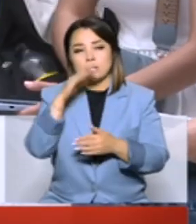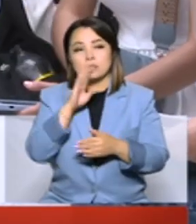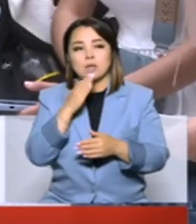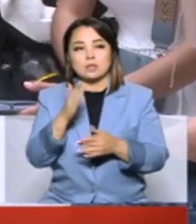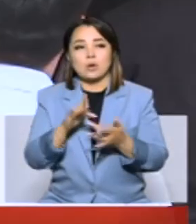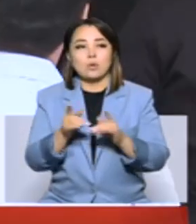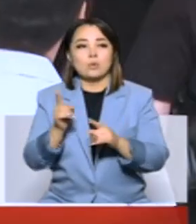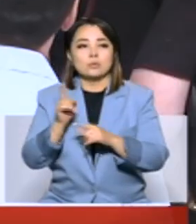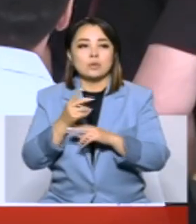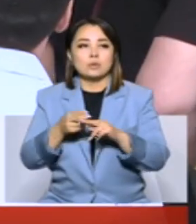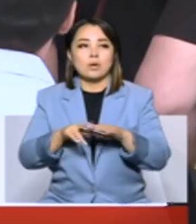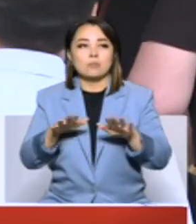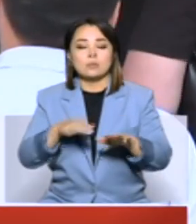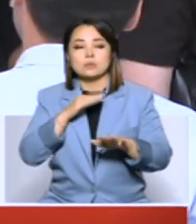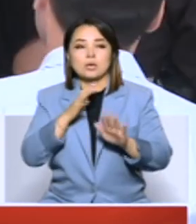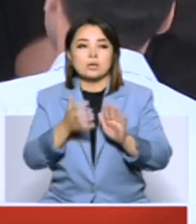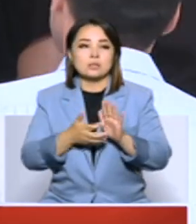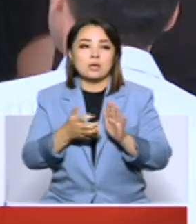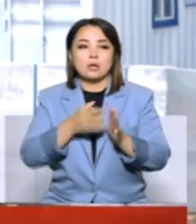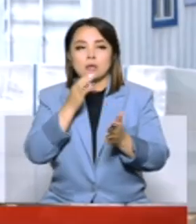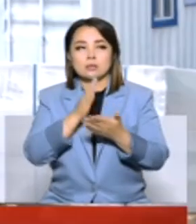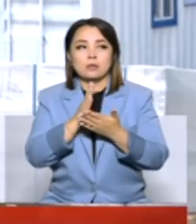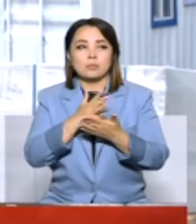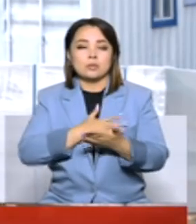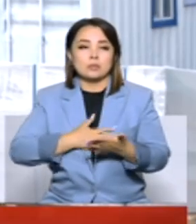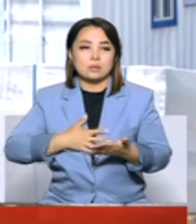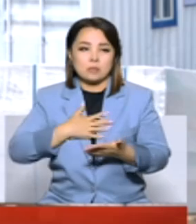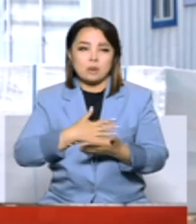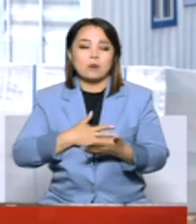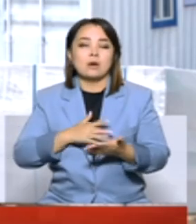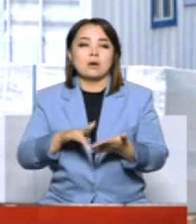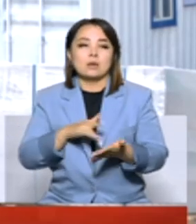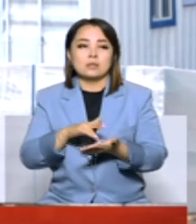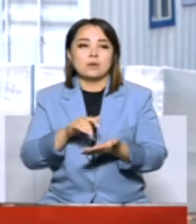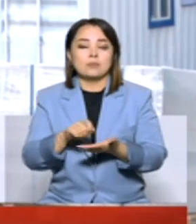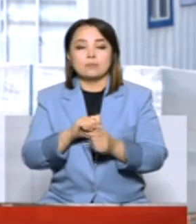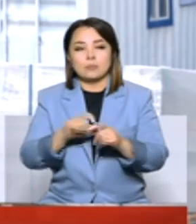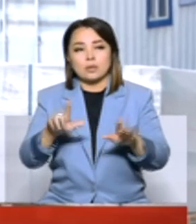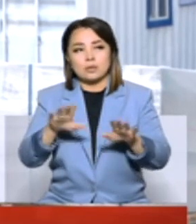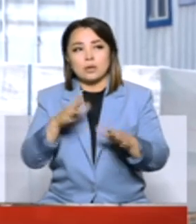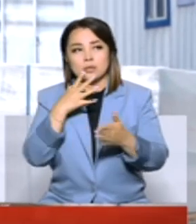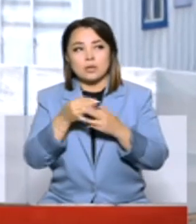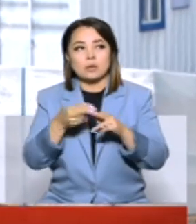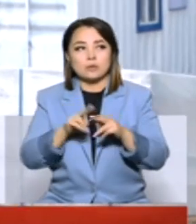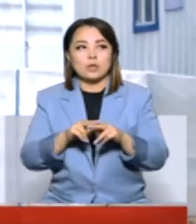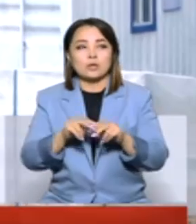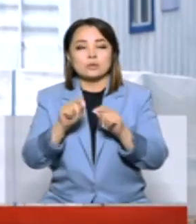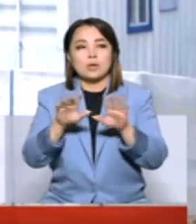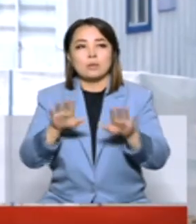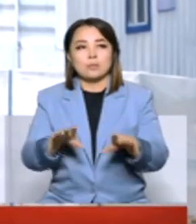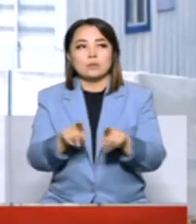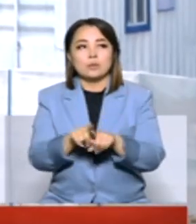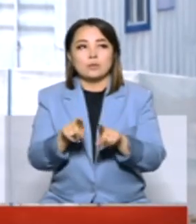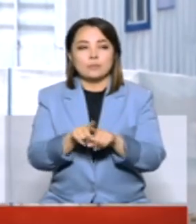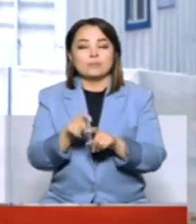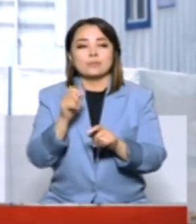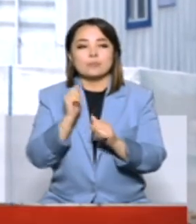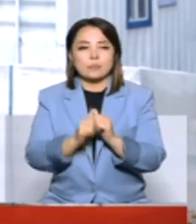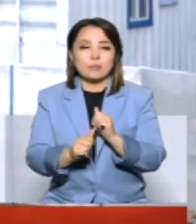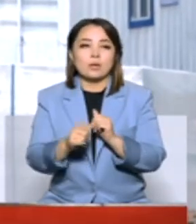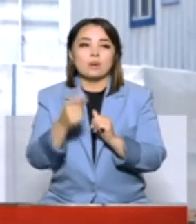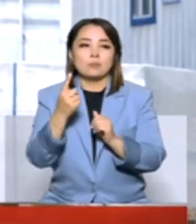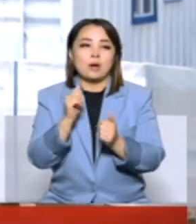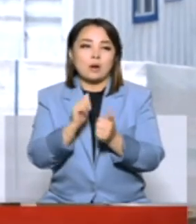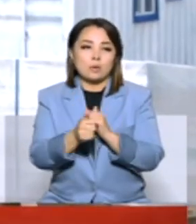онлайнды күтіп отырғанда орын жетпей қалама деп алаңдаулы. Ал қалалық білім басқармасының мәліметінше міне осындай жайлы мектептердің әрқайсысына